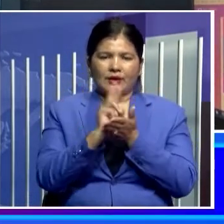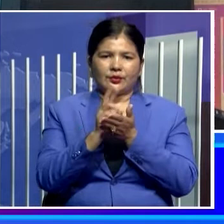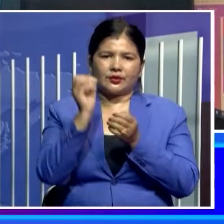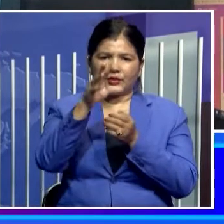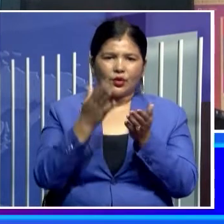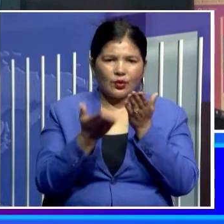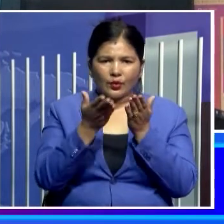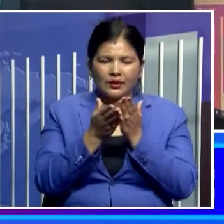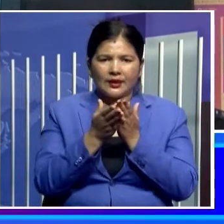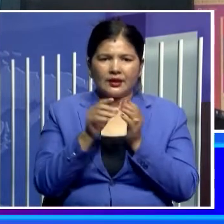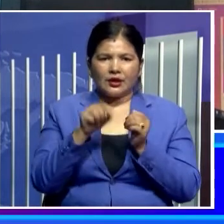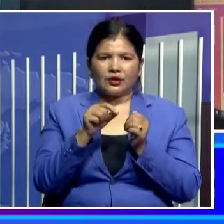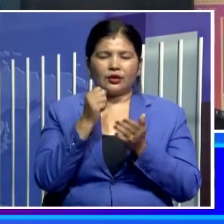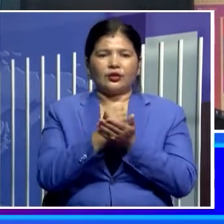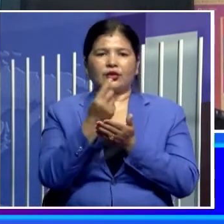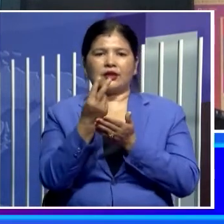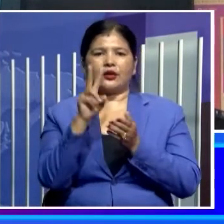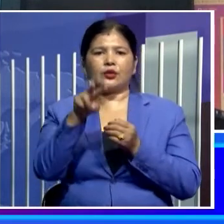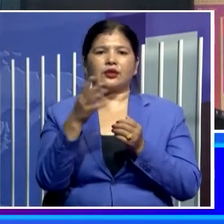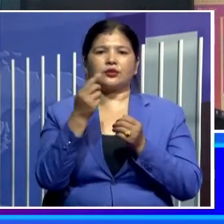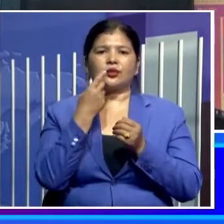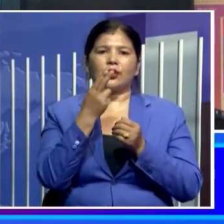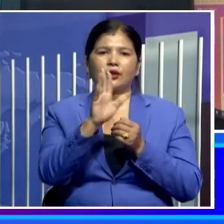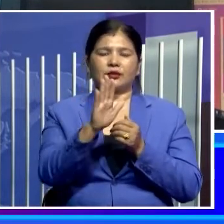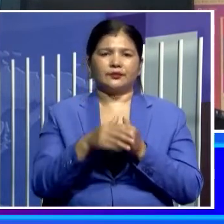गराइदिनुहोस्, अहिले गणनाको अवस्था चाहिँ कस्तो भइरहेको छ?